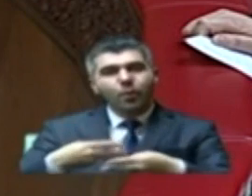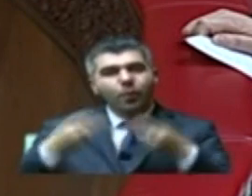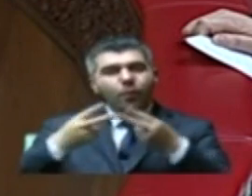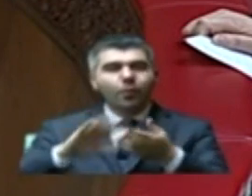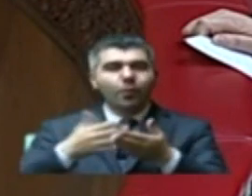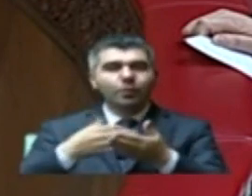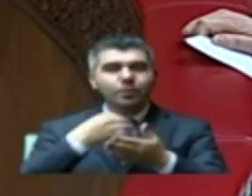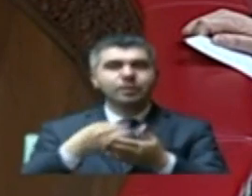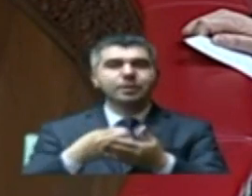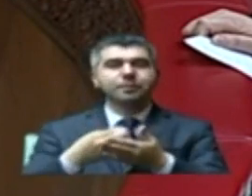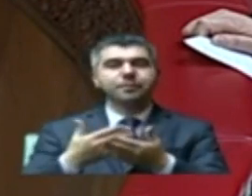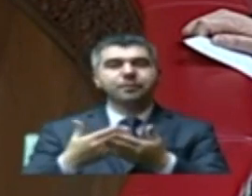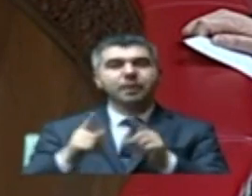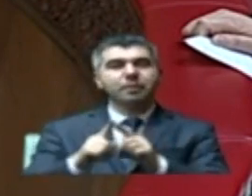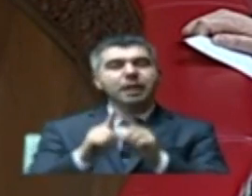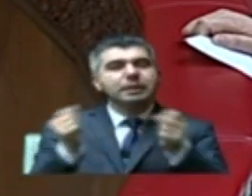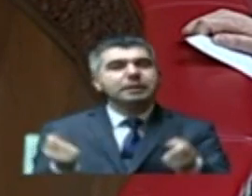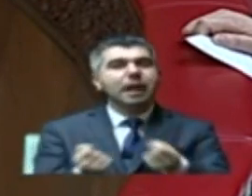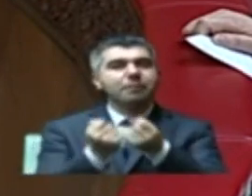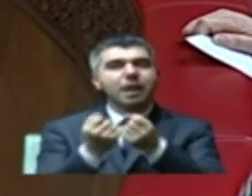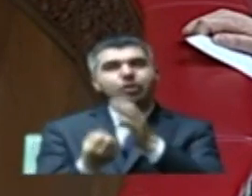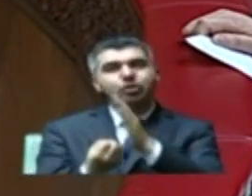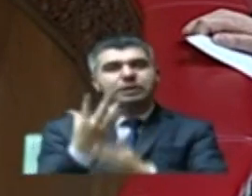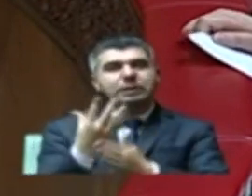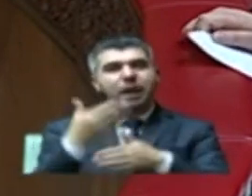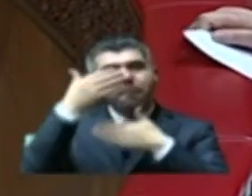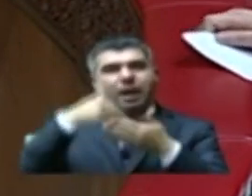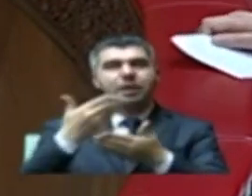أطلقناها لنموذج نموي جديد ببلادنا.